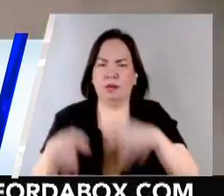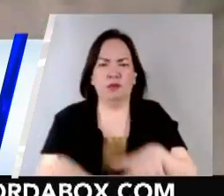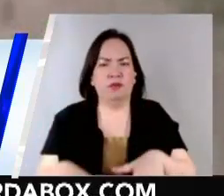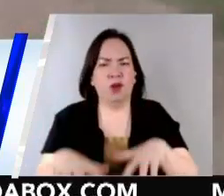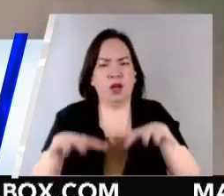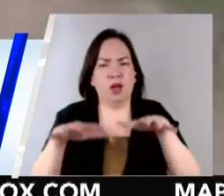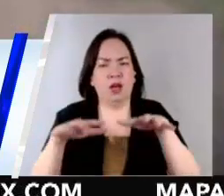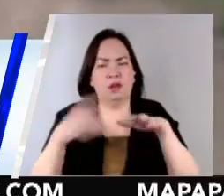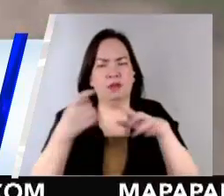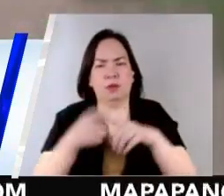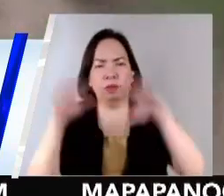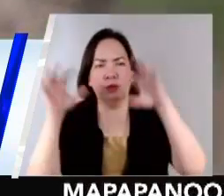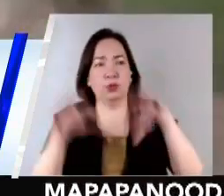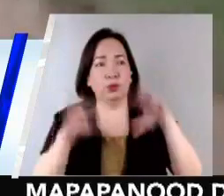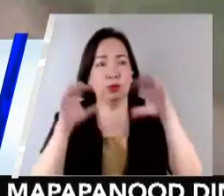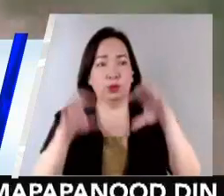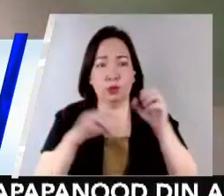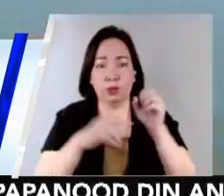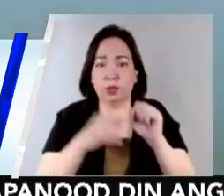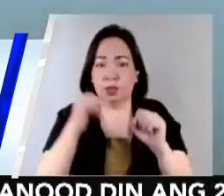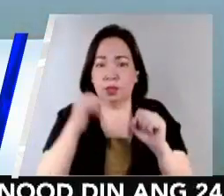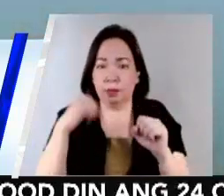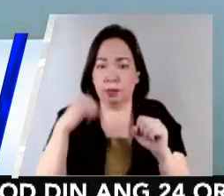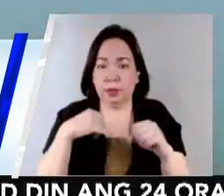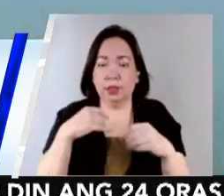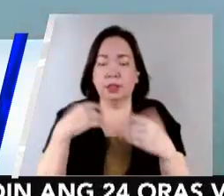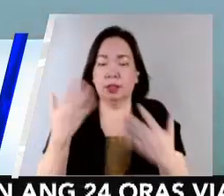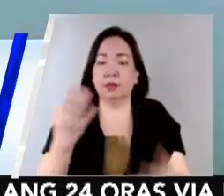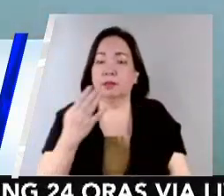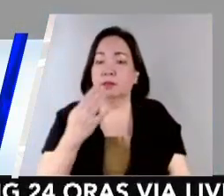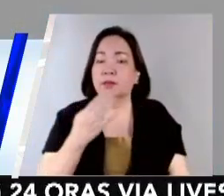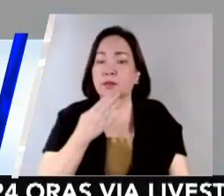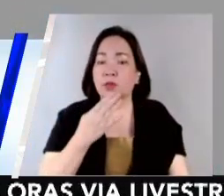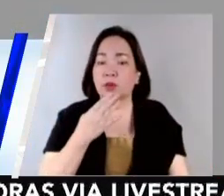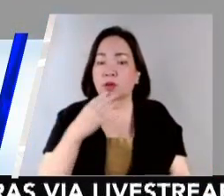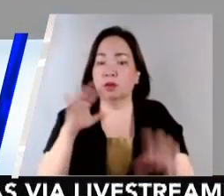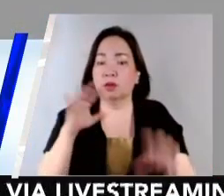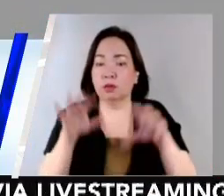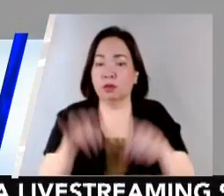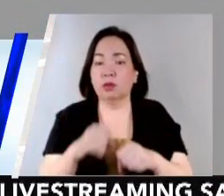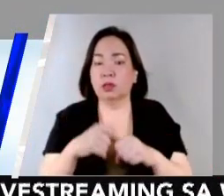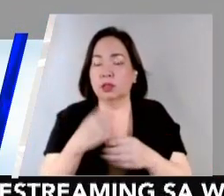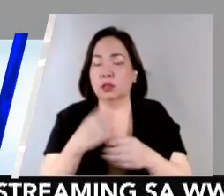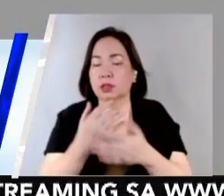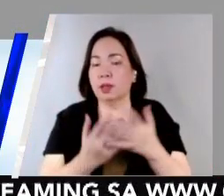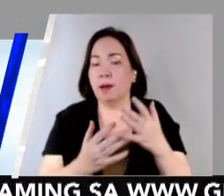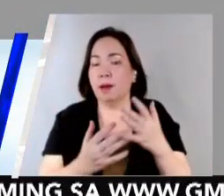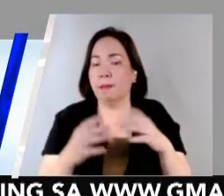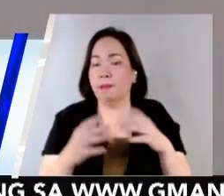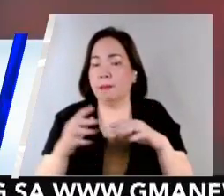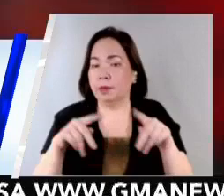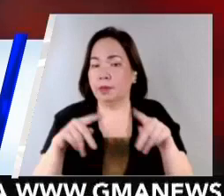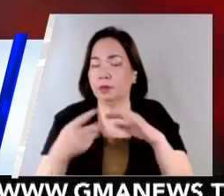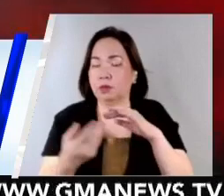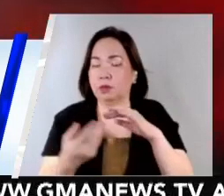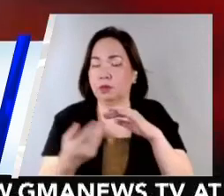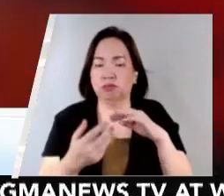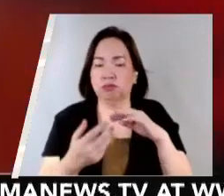simula kahapon. Sa Bacolod, nasagip ang ilang residente na trap sa kanilang bahay dahil sa baha. Sa